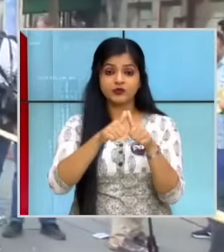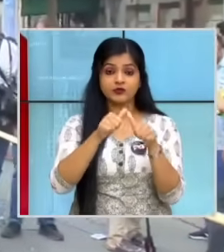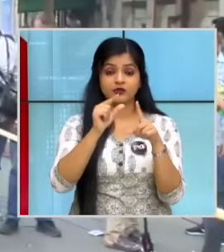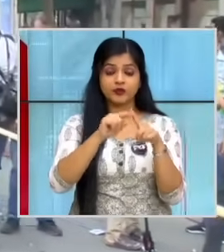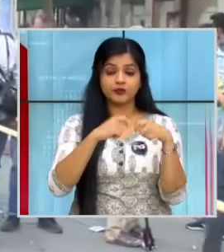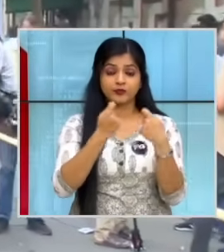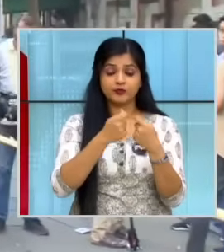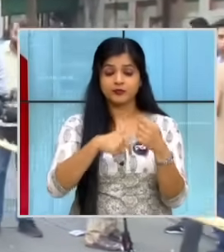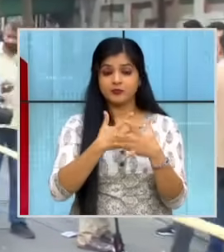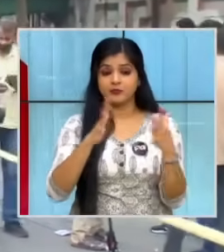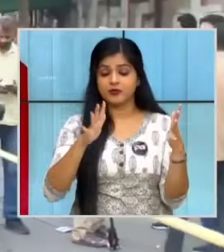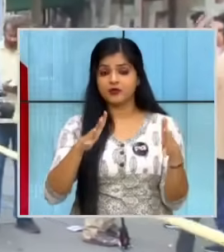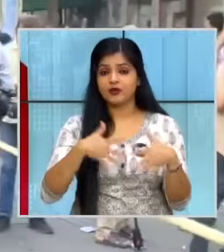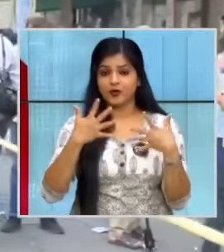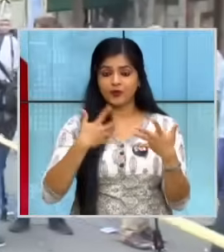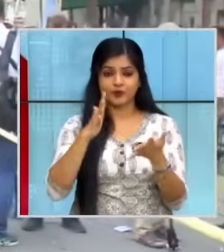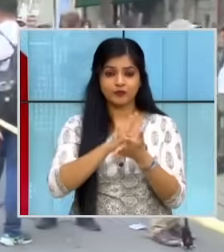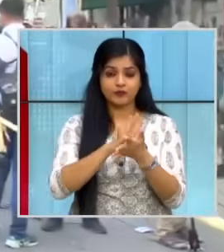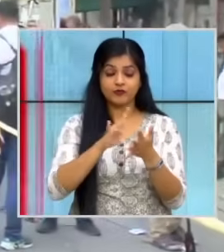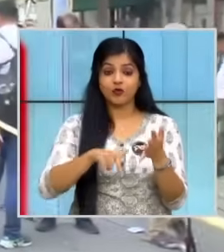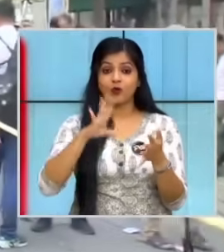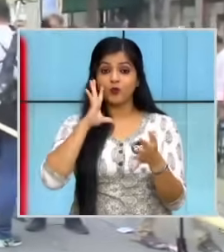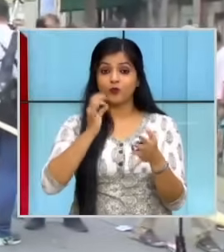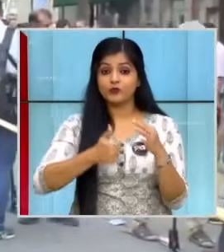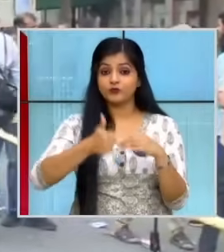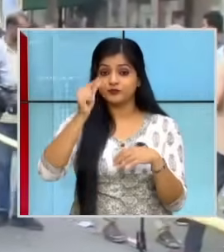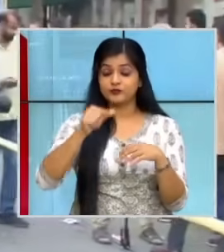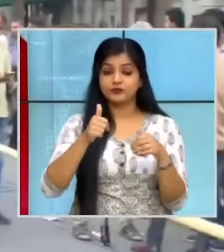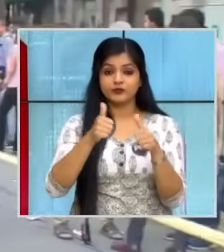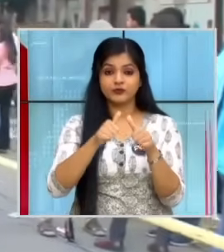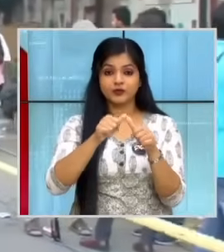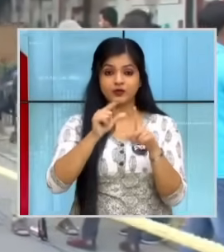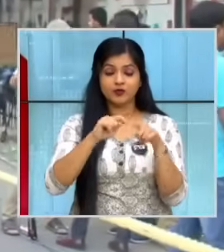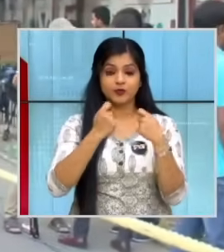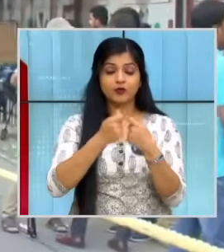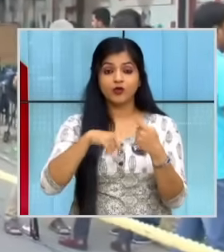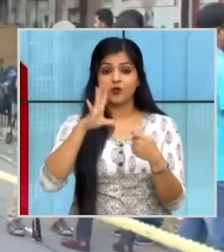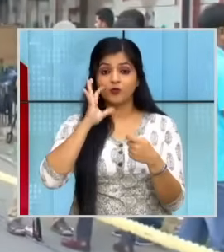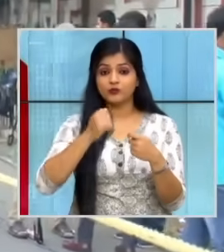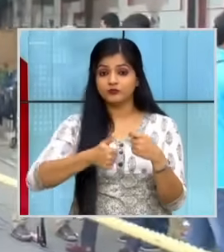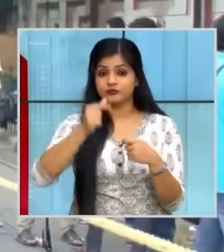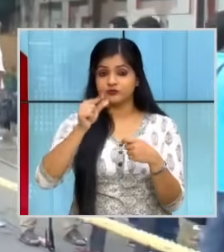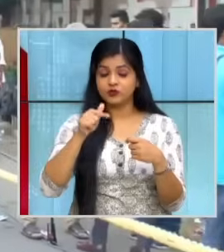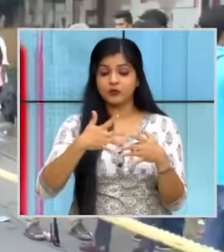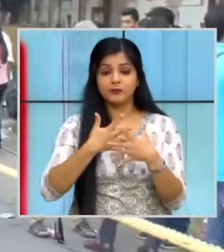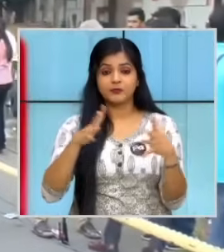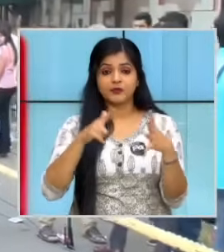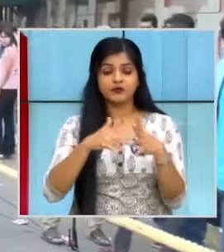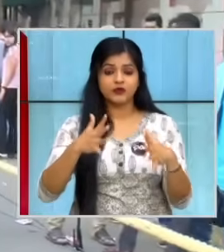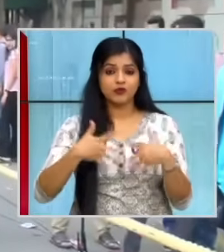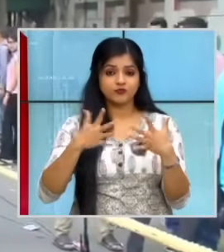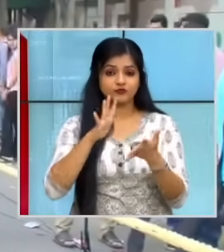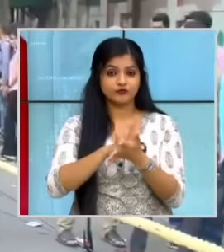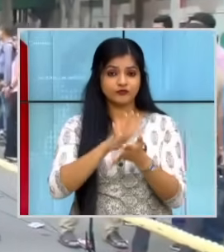വലിയ രീതിയിലുള്ള ആഘോഷമാക്കി മാറ്റിയിരുന്നു. ഇന്ന് അവരുടെ പ്രധാന നേതാവാണ്, അവരുടെ പാർട്ടി അധ്യക്ഷനാണ് പുറത്തു വരുന്നത്. അതുകൊണ്ട് തന്നെ അതൊരു വലിയ ആഘോഷമാക്കി മാറ്റുവാൻ